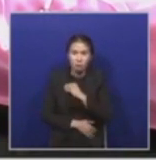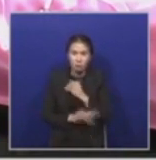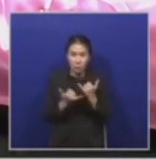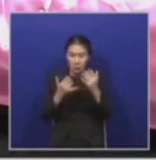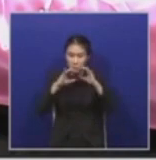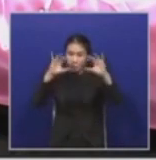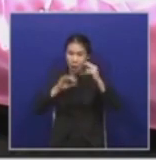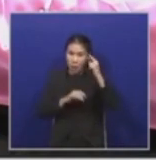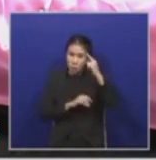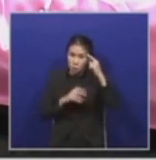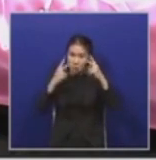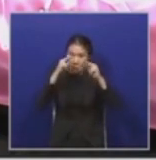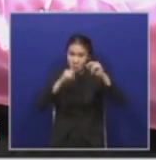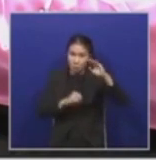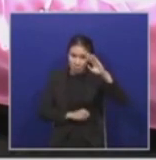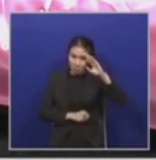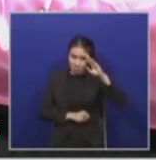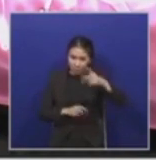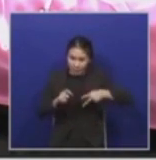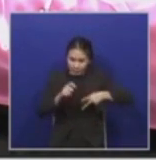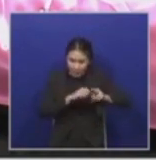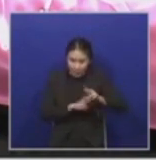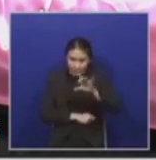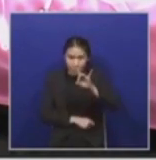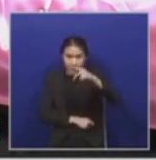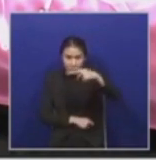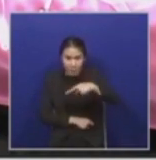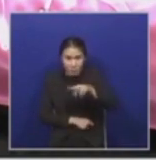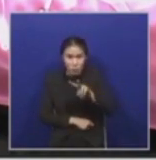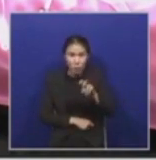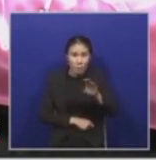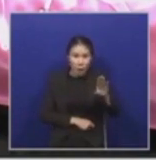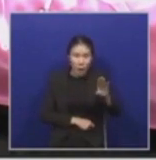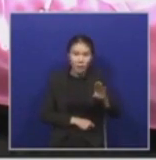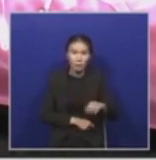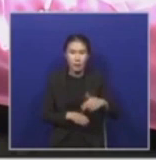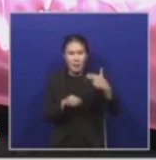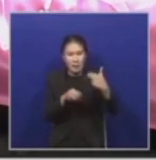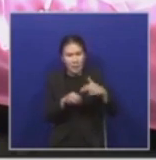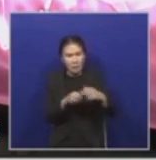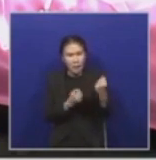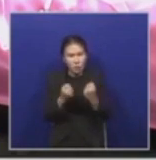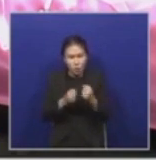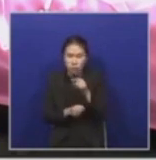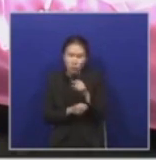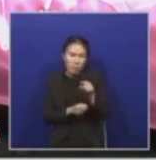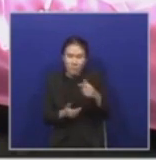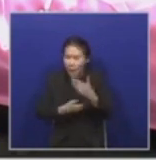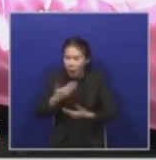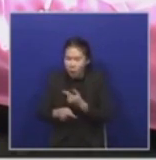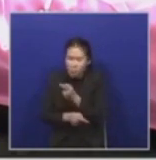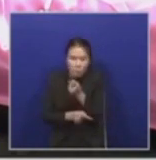าตัดงบประมาณกันแบบนี้ 8,200 บาทค่าน้ำมันรถไอ้จุกไอ้แกะไอ้เปียที่ไปขายของ